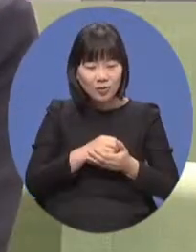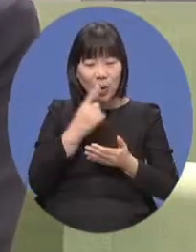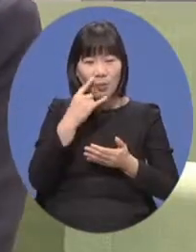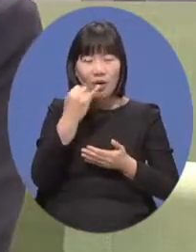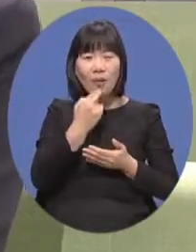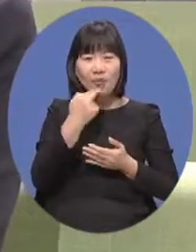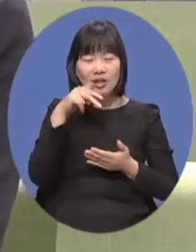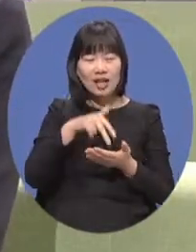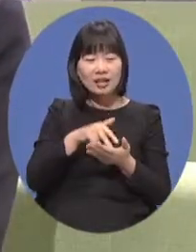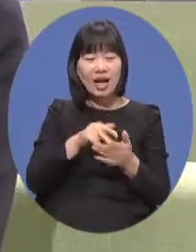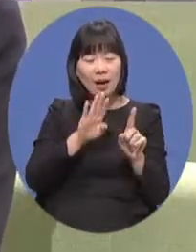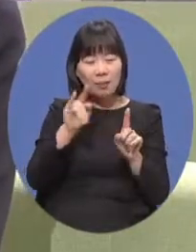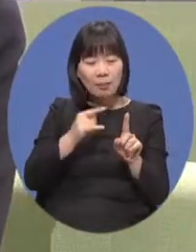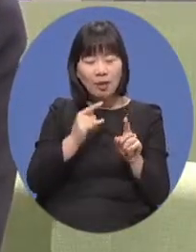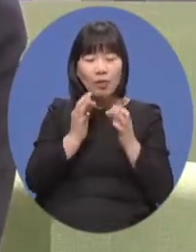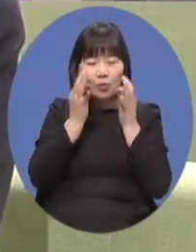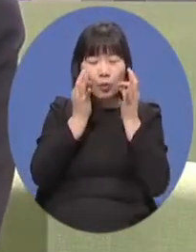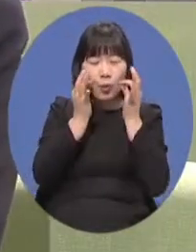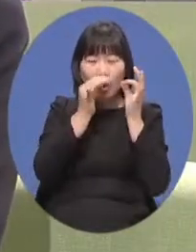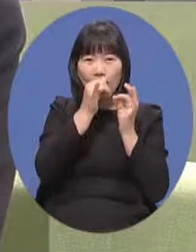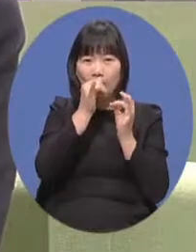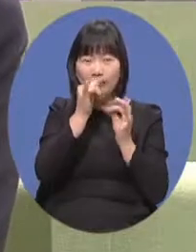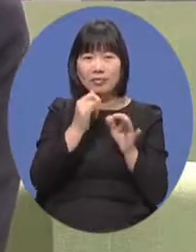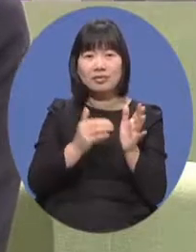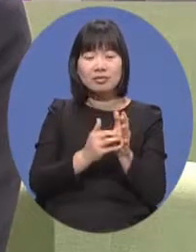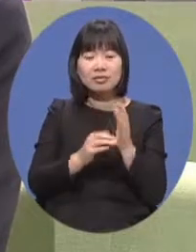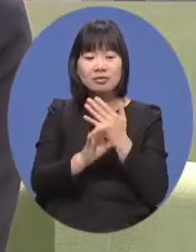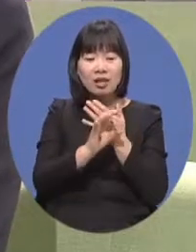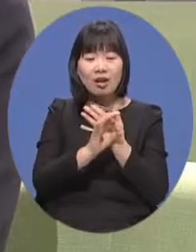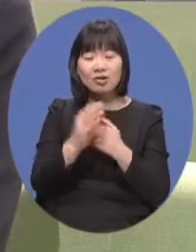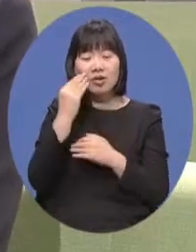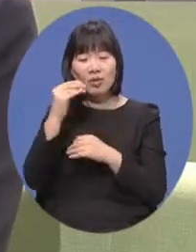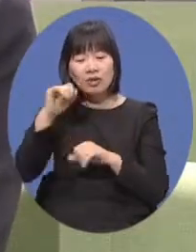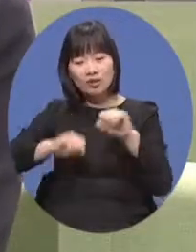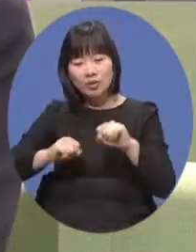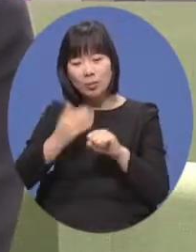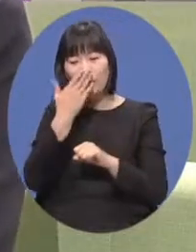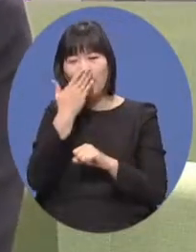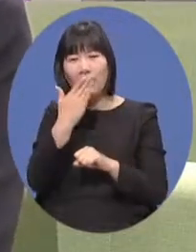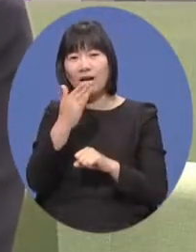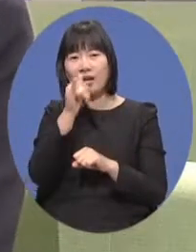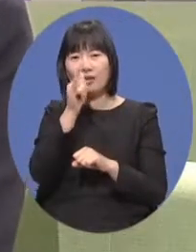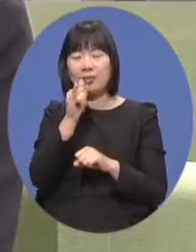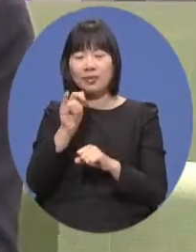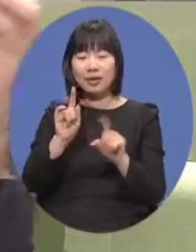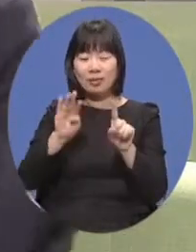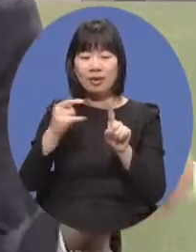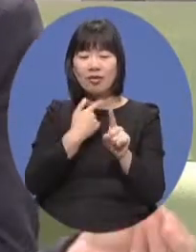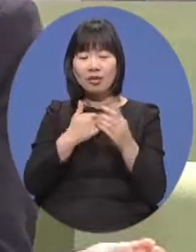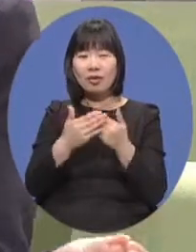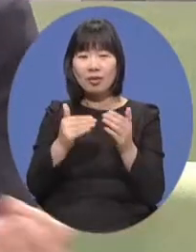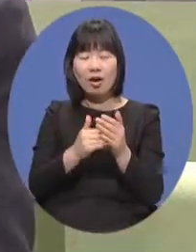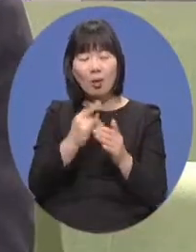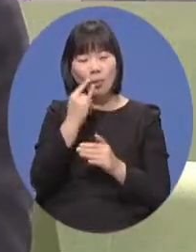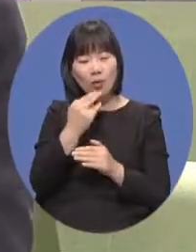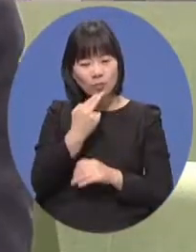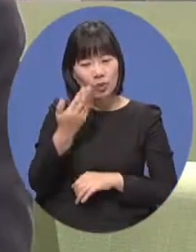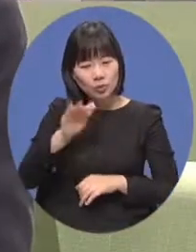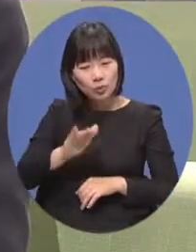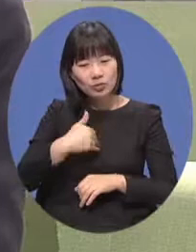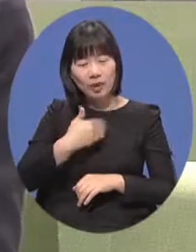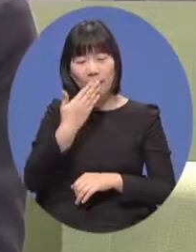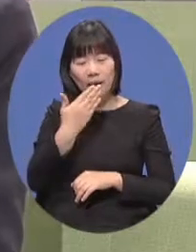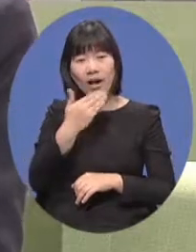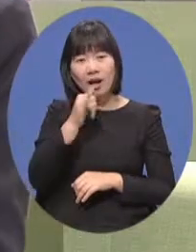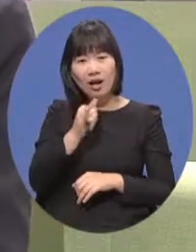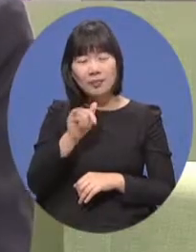없는 상황에서 이제 한번 해보는 거예요. 적응 행동이 되거든요. 그래서 그러니까 아이들이 한번 경험하고 나면 아, 엄마 없어도 내가 할수 있다.